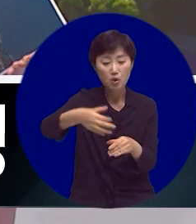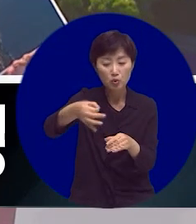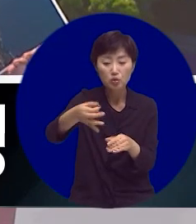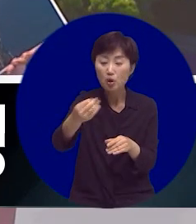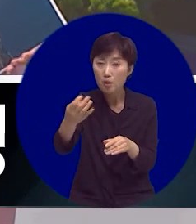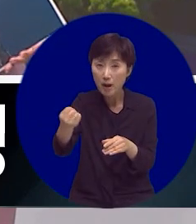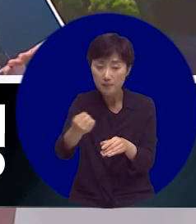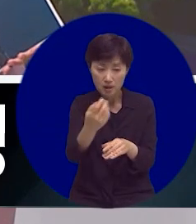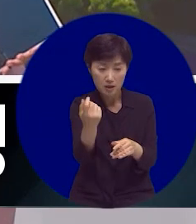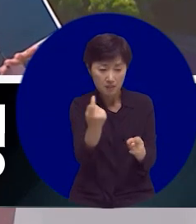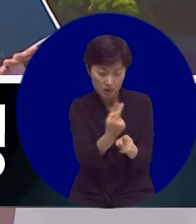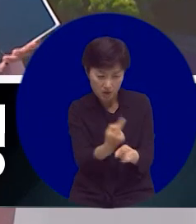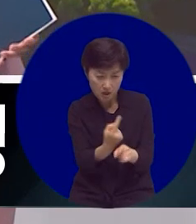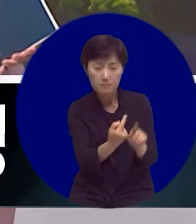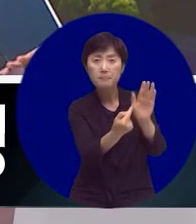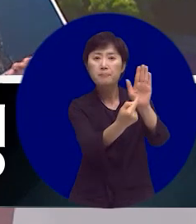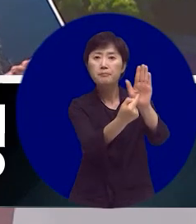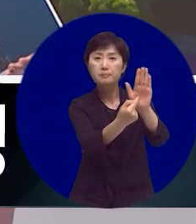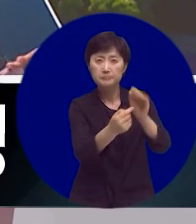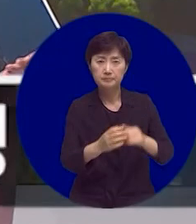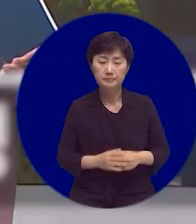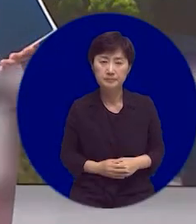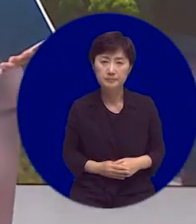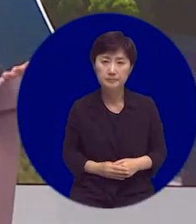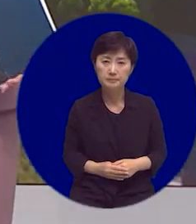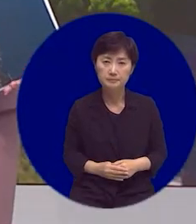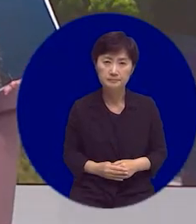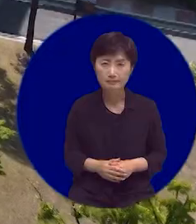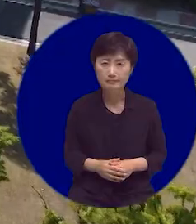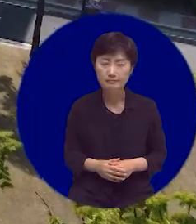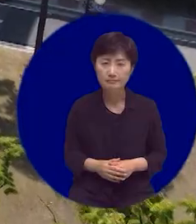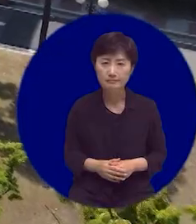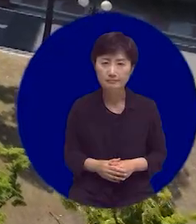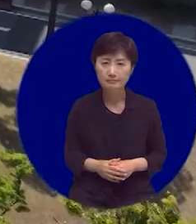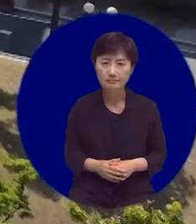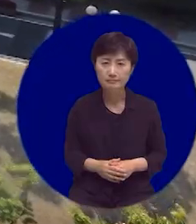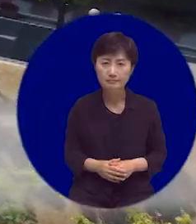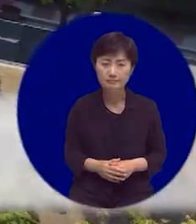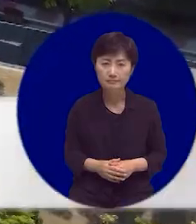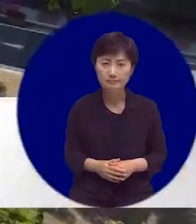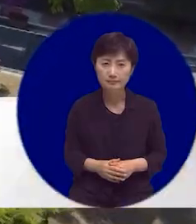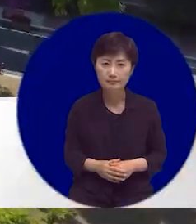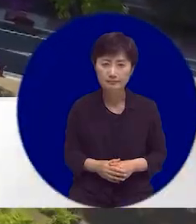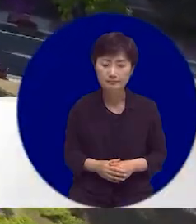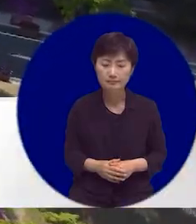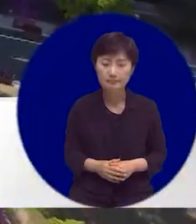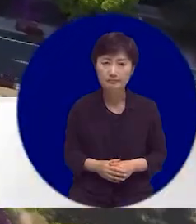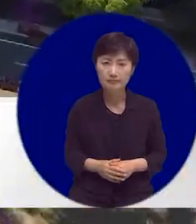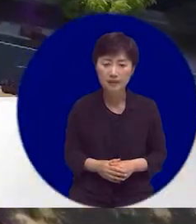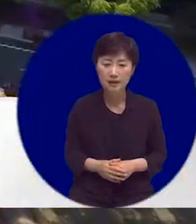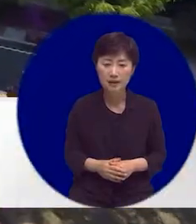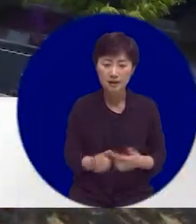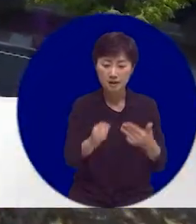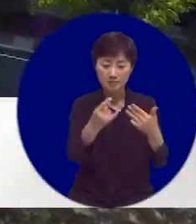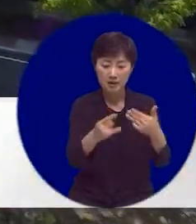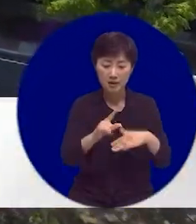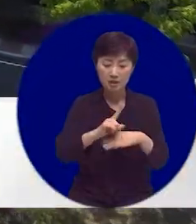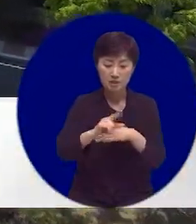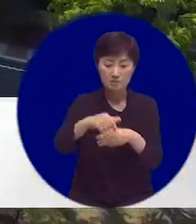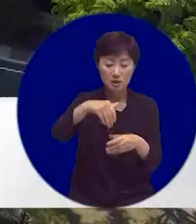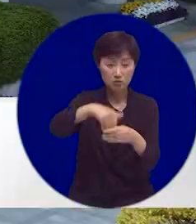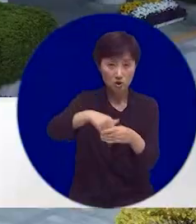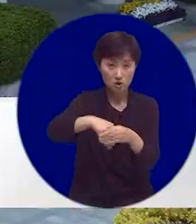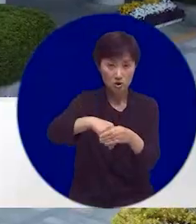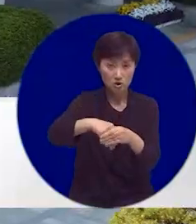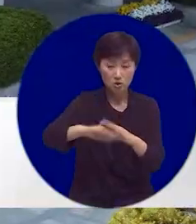선거비용 제한액을 변경해 공고했습니다. 자세한 내용 알아봅니다. 전국의 선거관리위원회는 제8회